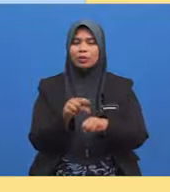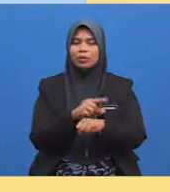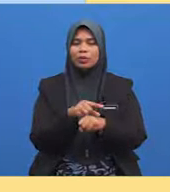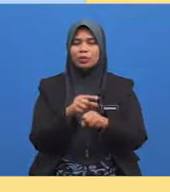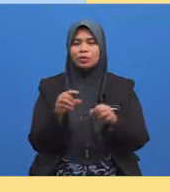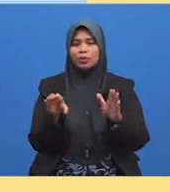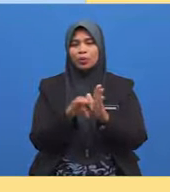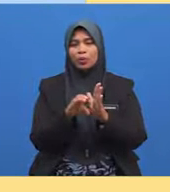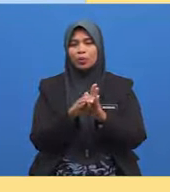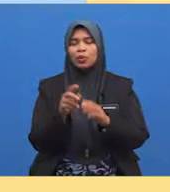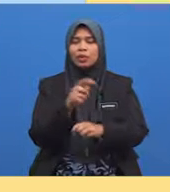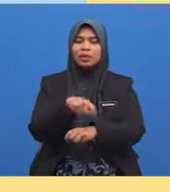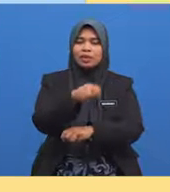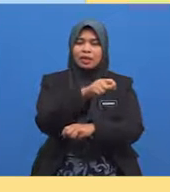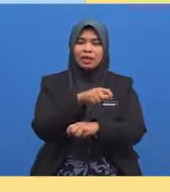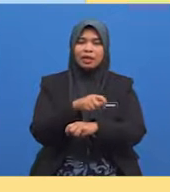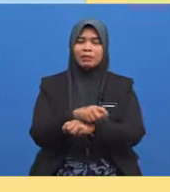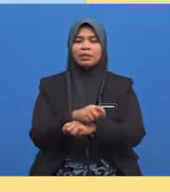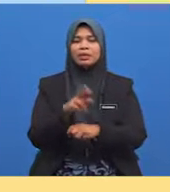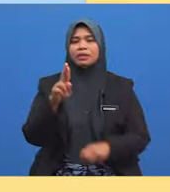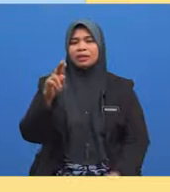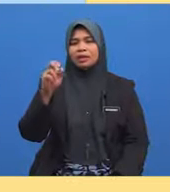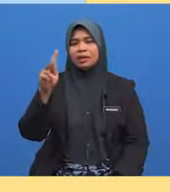taman rekreasi di Bukit Jalil.